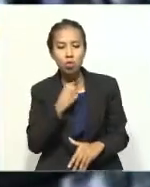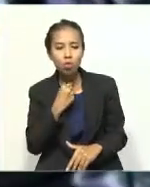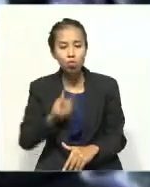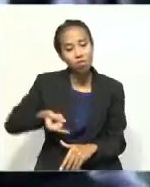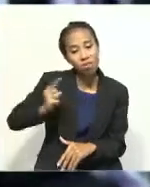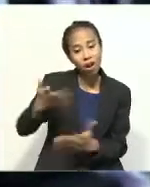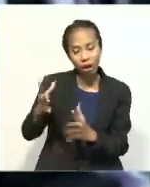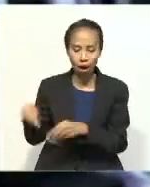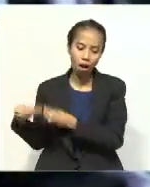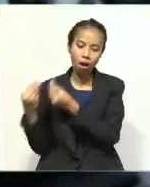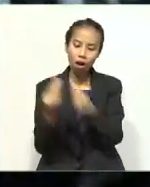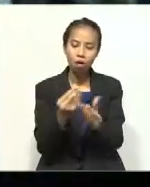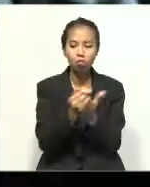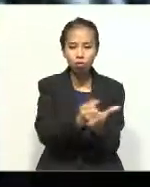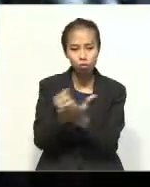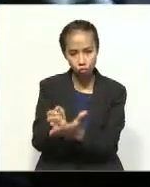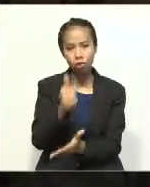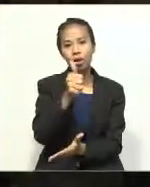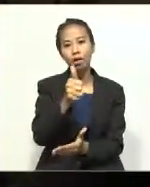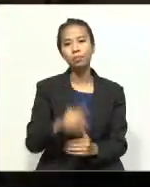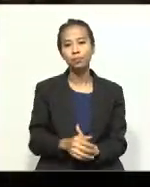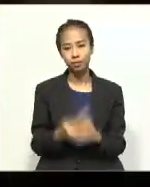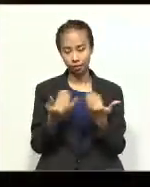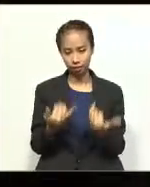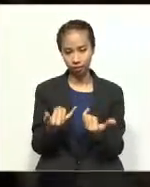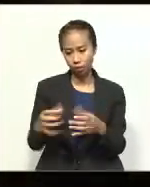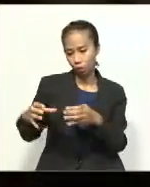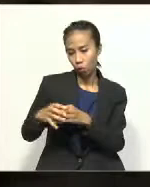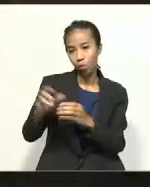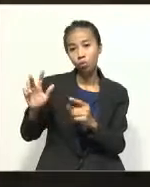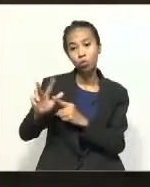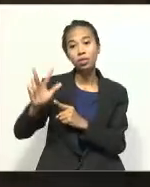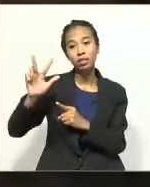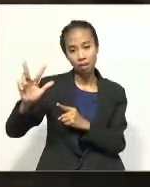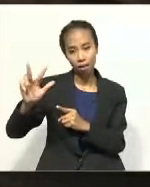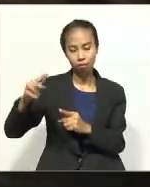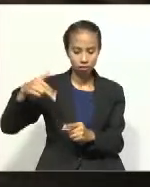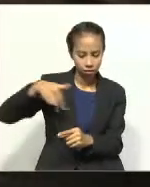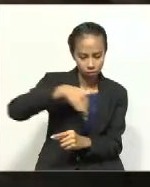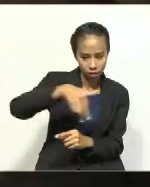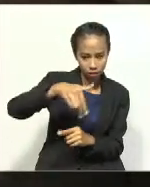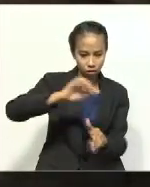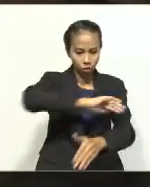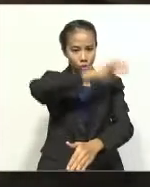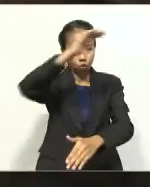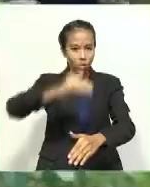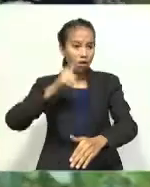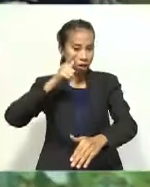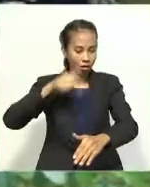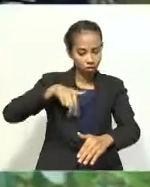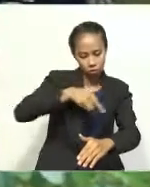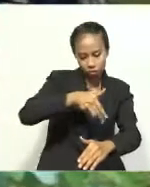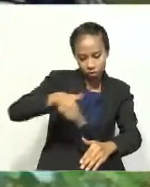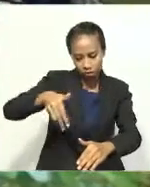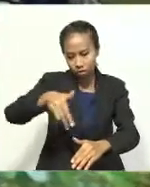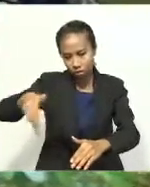ลานานจะได้ให้การช่วยเหลืออย่างทันท่วงทีครับสำหรับหน่วยซิลชุดที่3ได้ทำการเดินสำรวจจากโถงใหญ่ในถ้ำไปต่อนะครับ